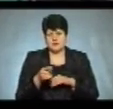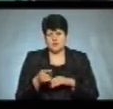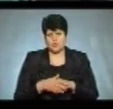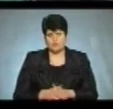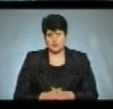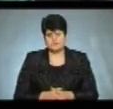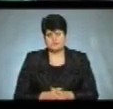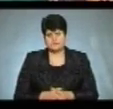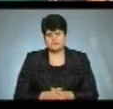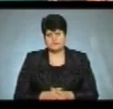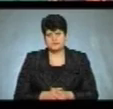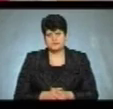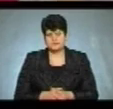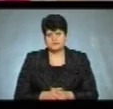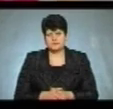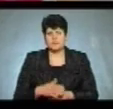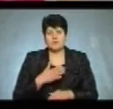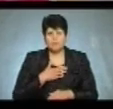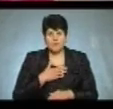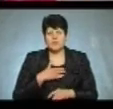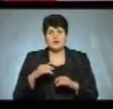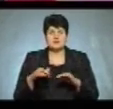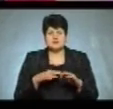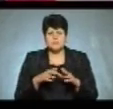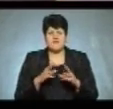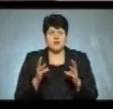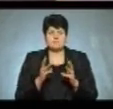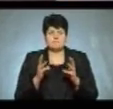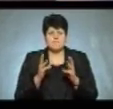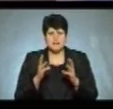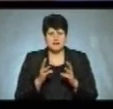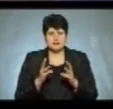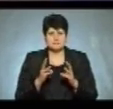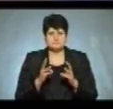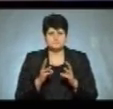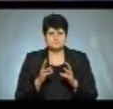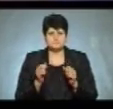Тернополя. Моя справа – палити в очках